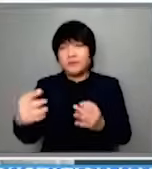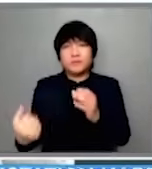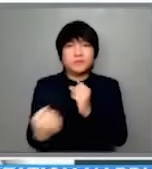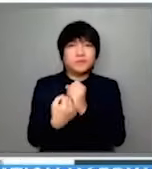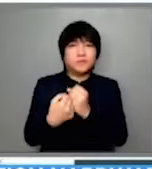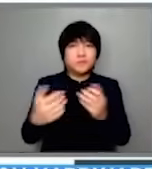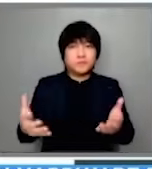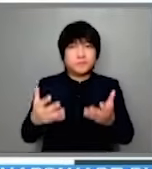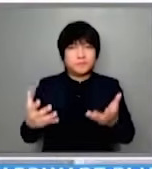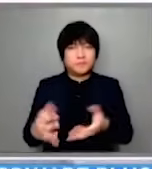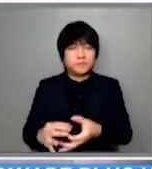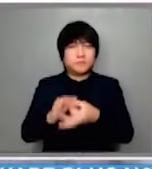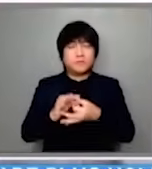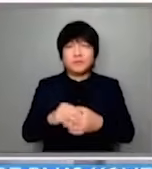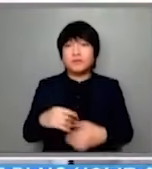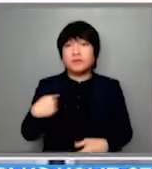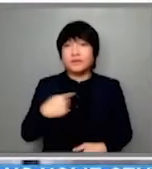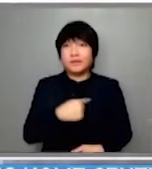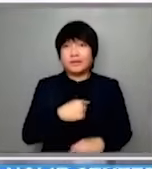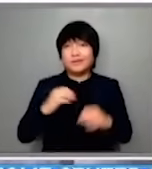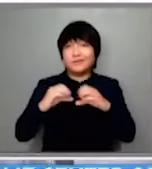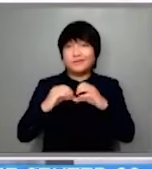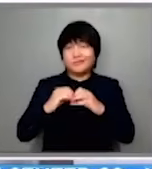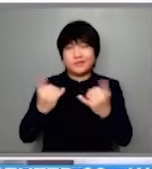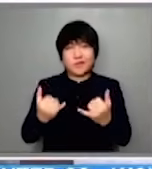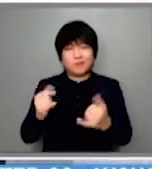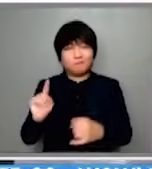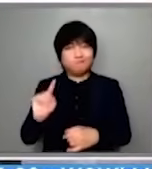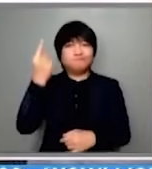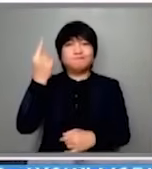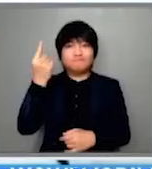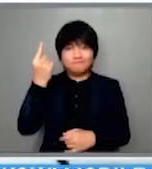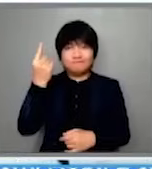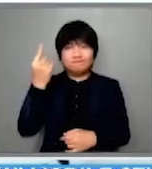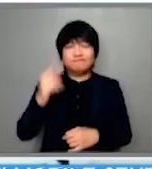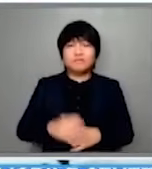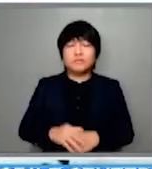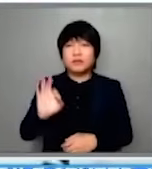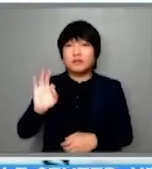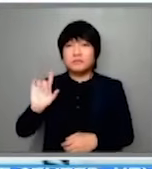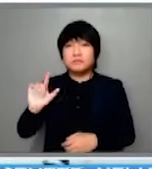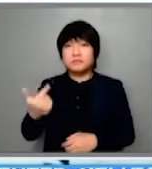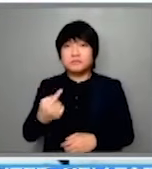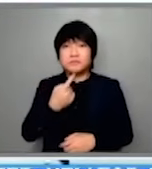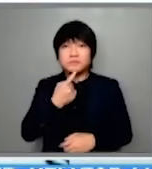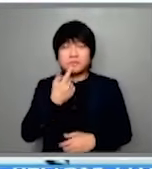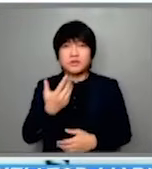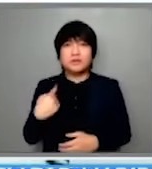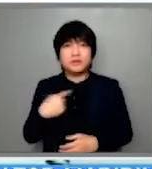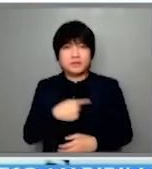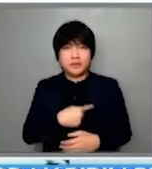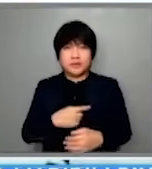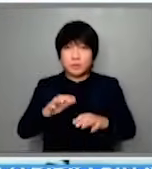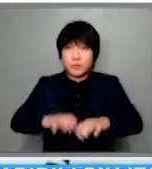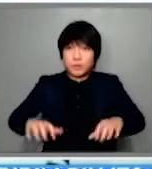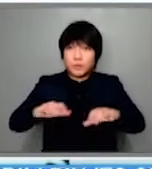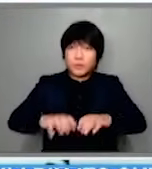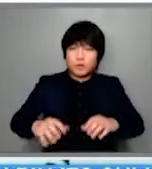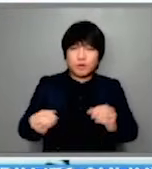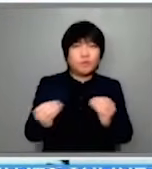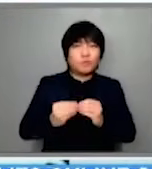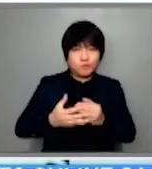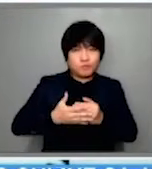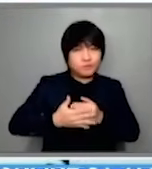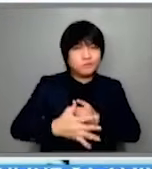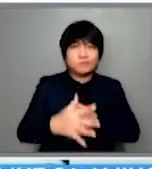pagiging number one, ang mas malaking hamon para kay FLG. To do even better than what we have been doing before. And